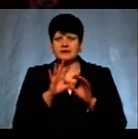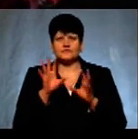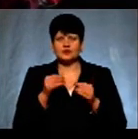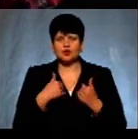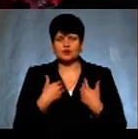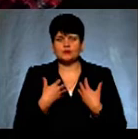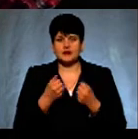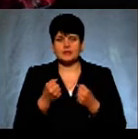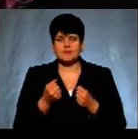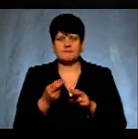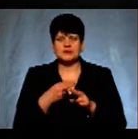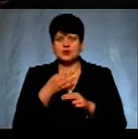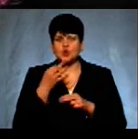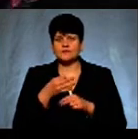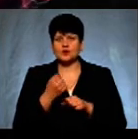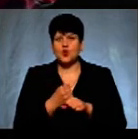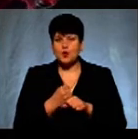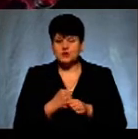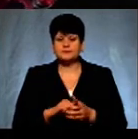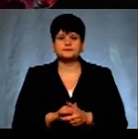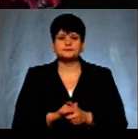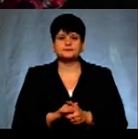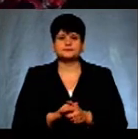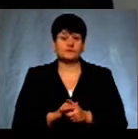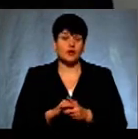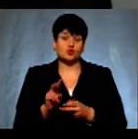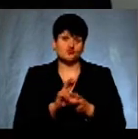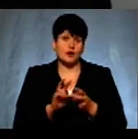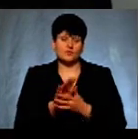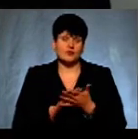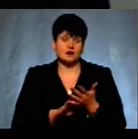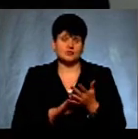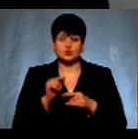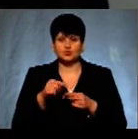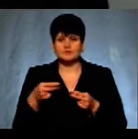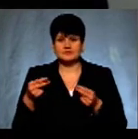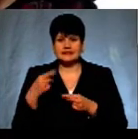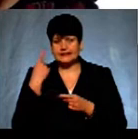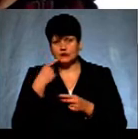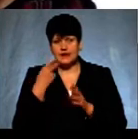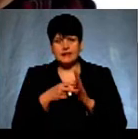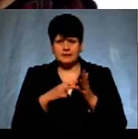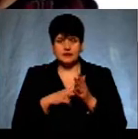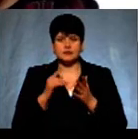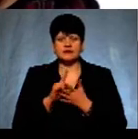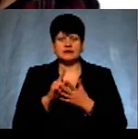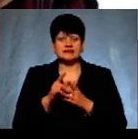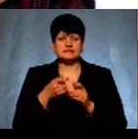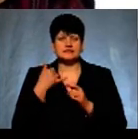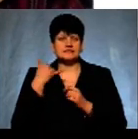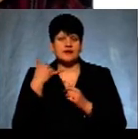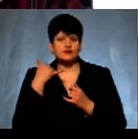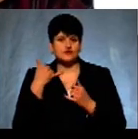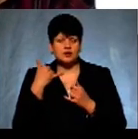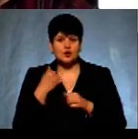брати без досвіду роботи. І шукаємо далі. Тут зі мною підписали індивідуальний план. Я маю зв'язуватися з роботодавцями, питати,